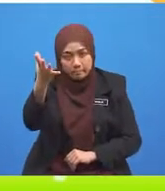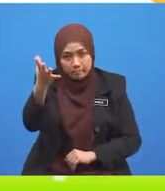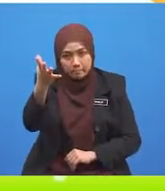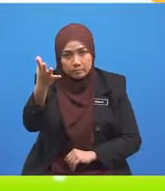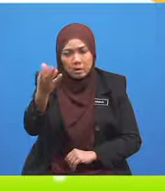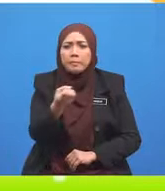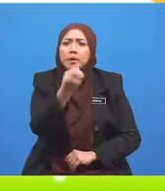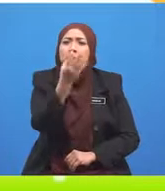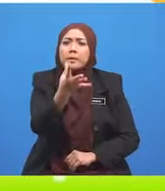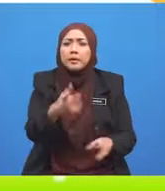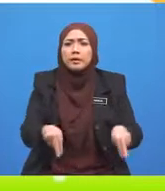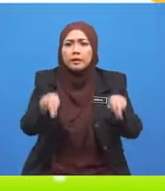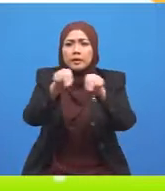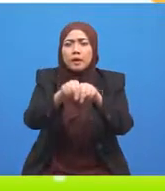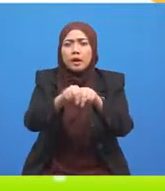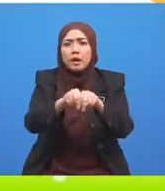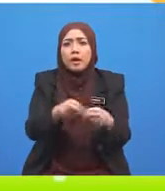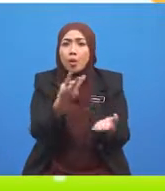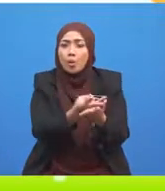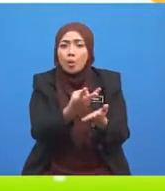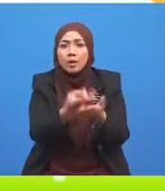berapakah nilai wang cikgu ini?